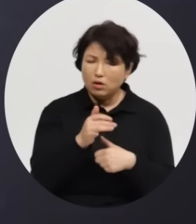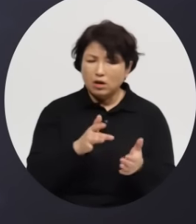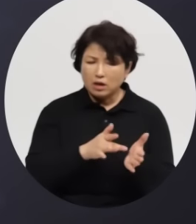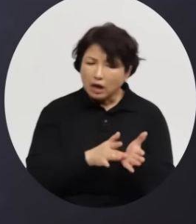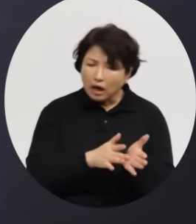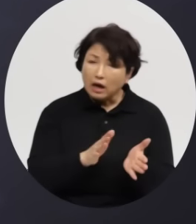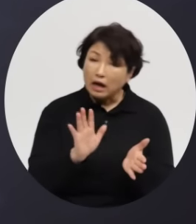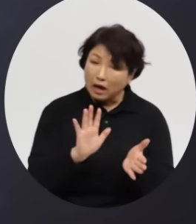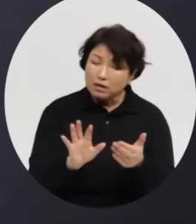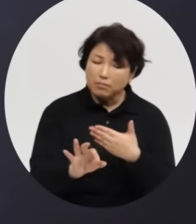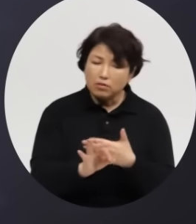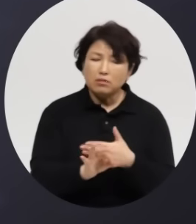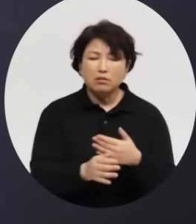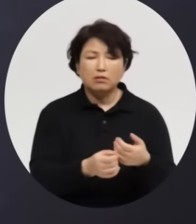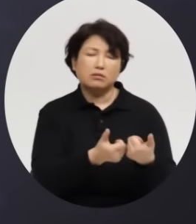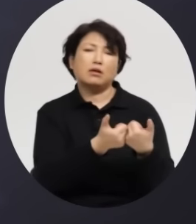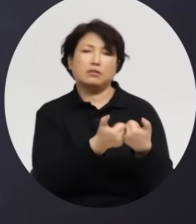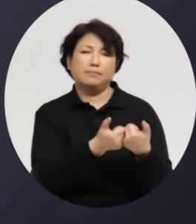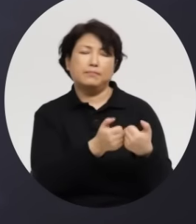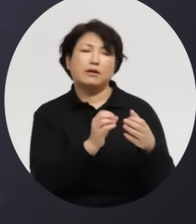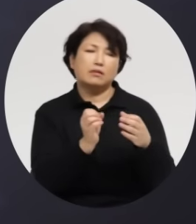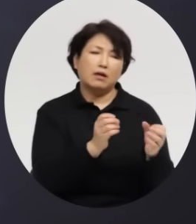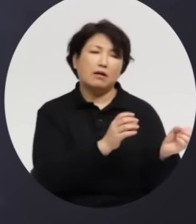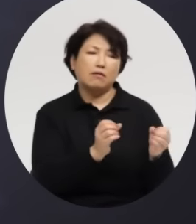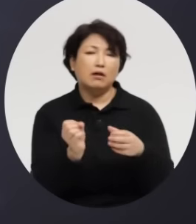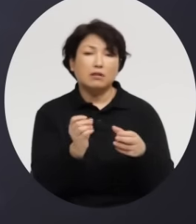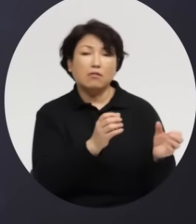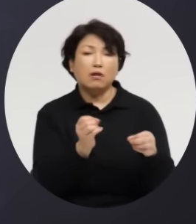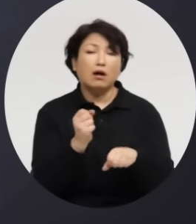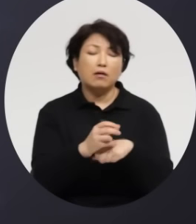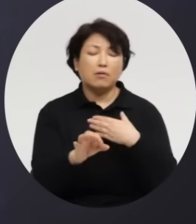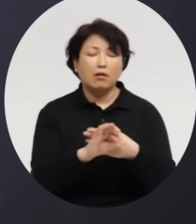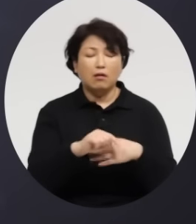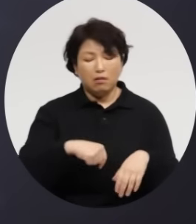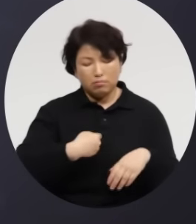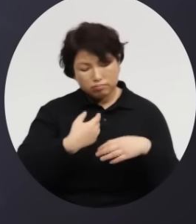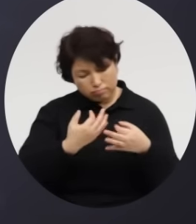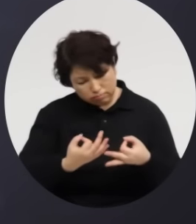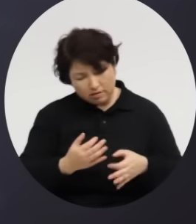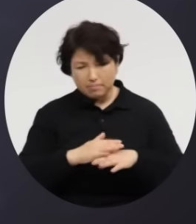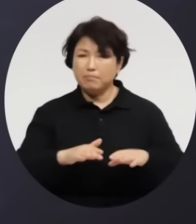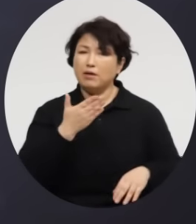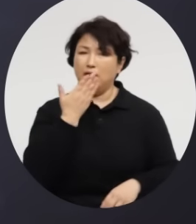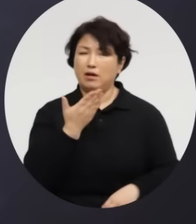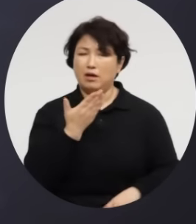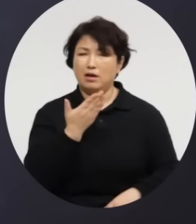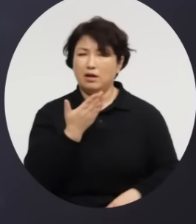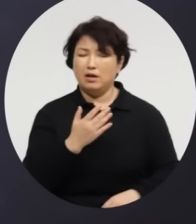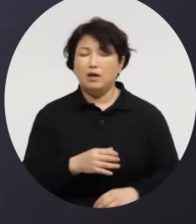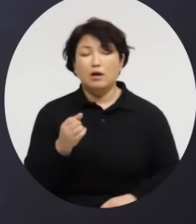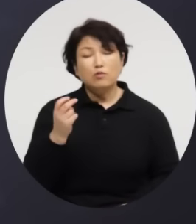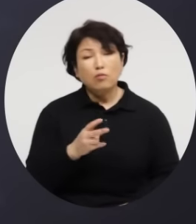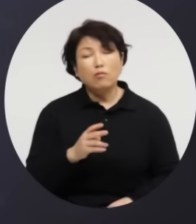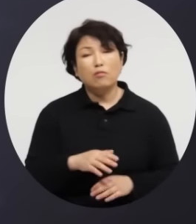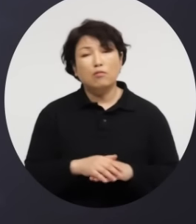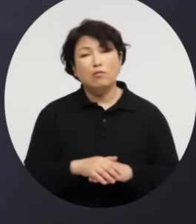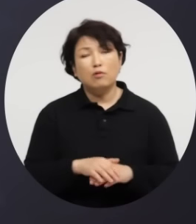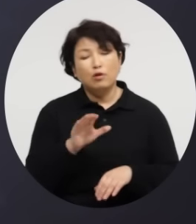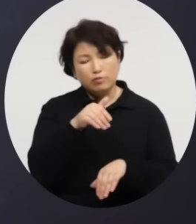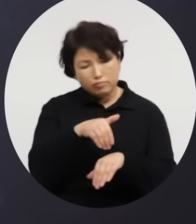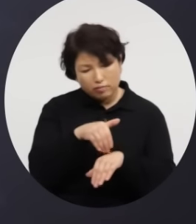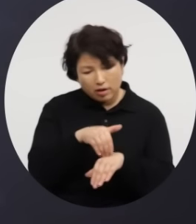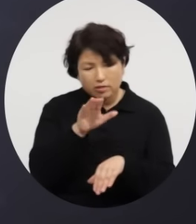좀 받으면 된다. 이렇게 말씀을 드릴 수 있습니다. 물론 이제 수행을 통해서도